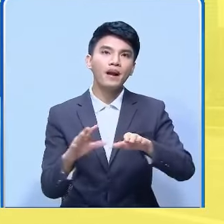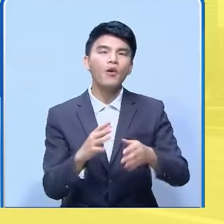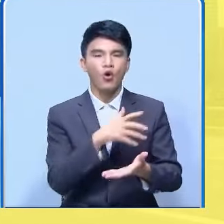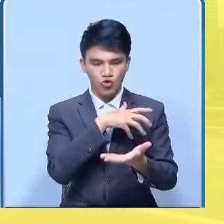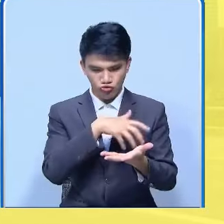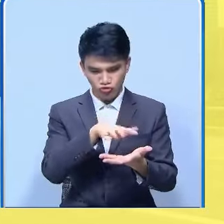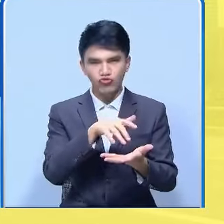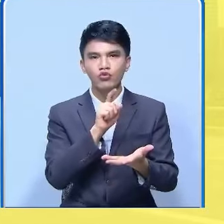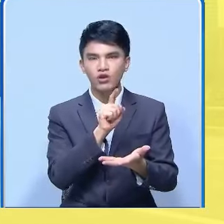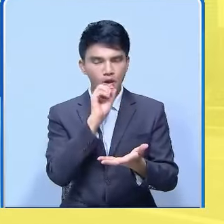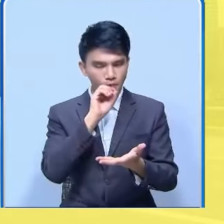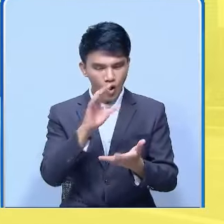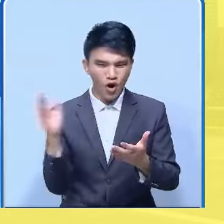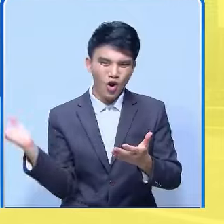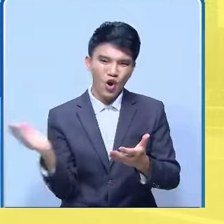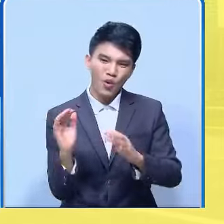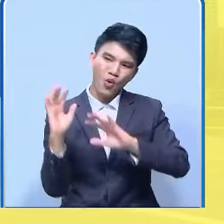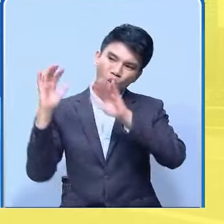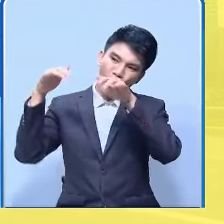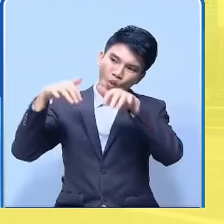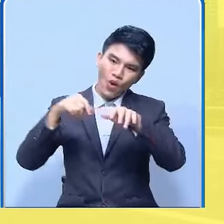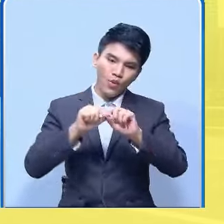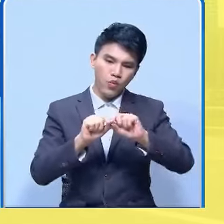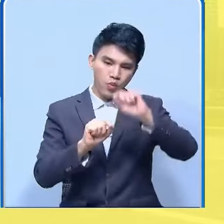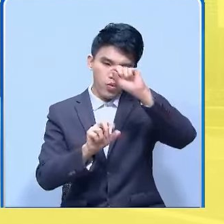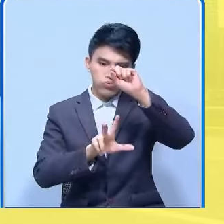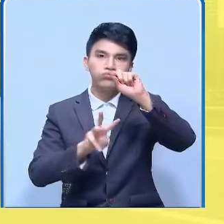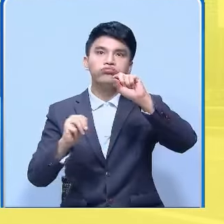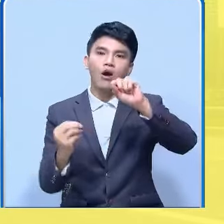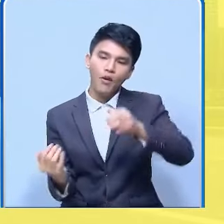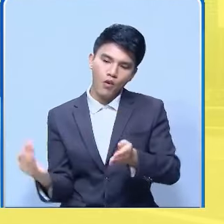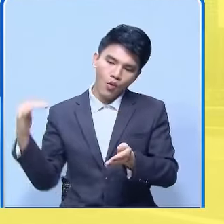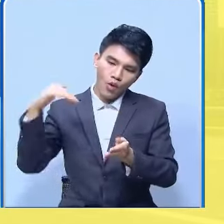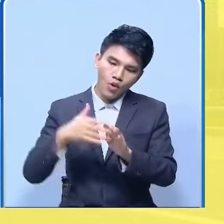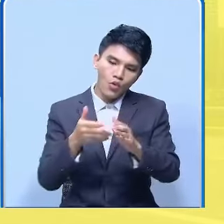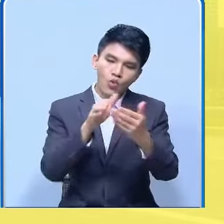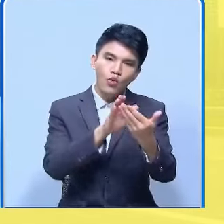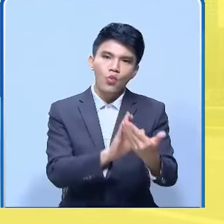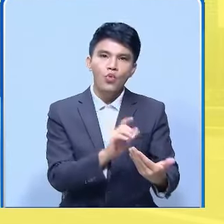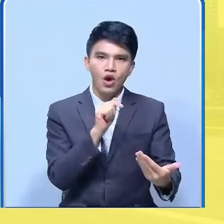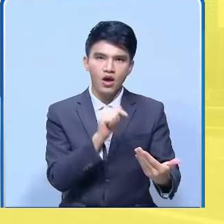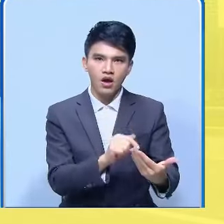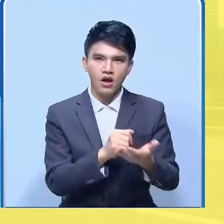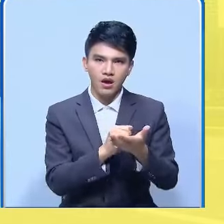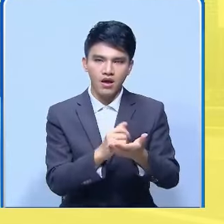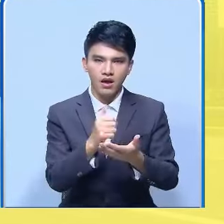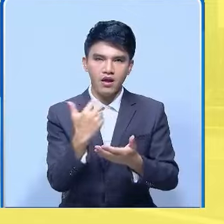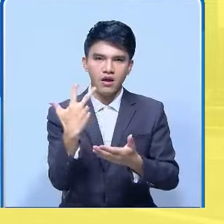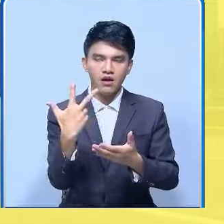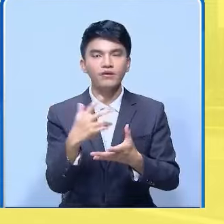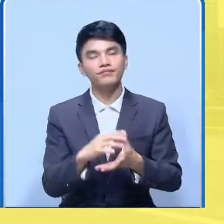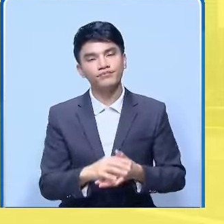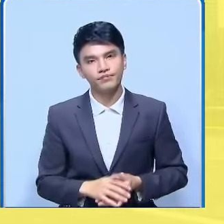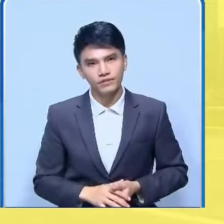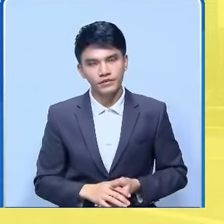ทวีถูกลมแรงคลื่นสูง3เมตรพัดล่มลงกลางทะเลที่ใต้ของเกาะสุกรช่วยเหลือมาได้3คนค่ะ